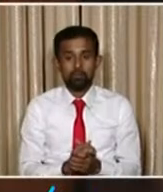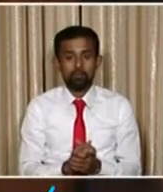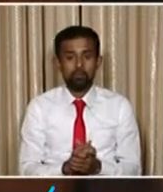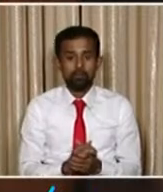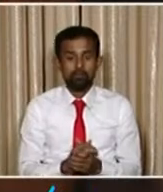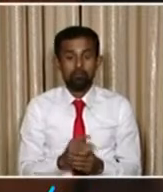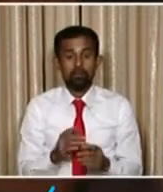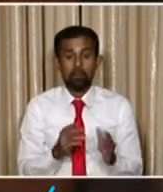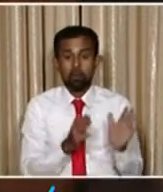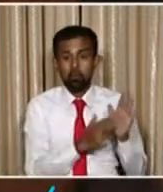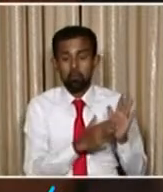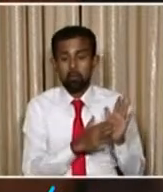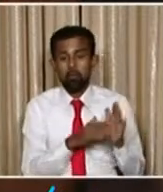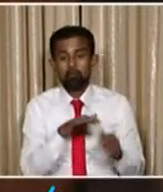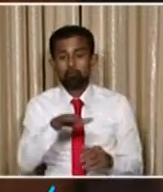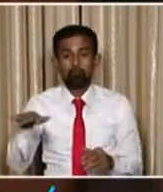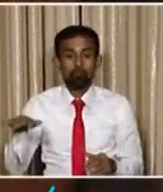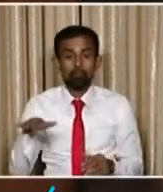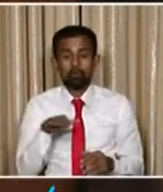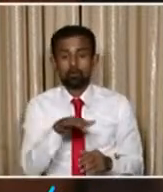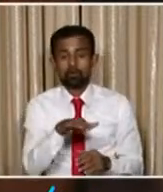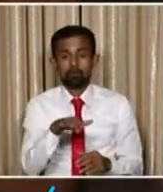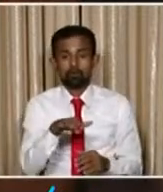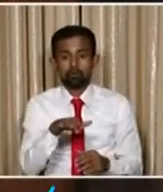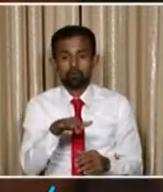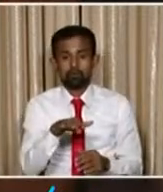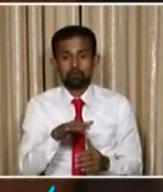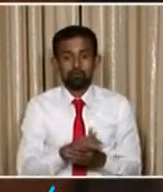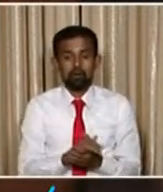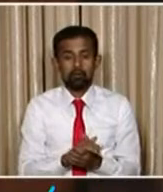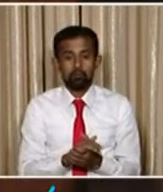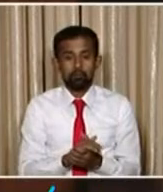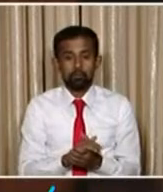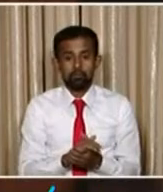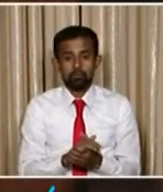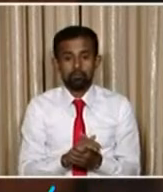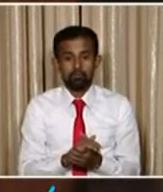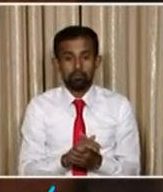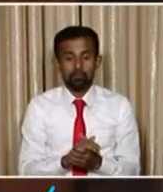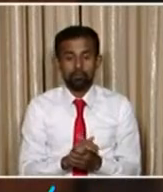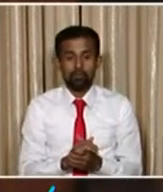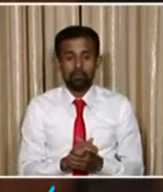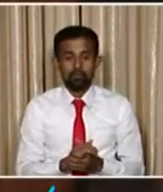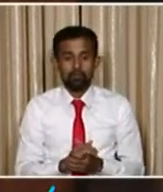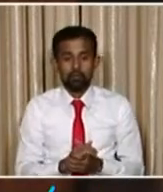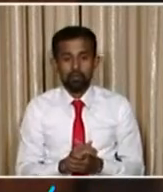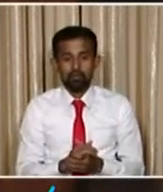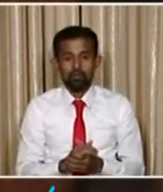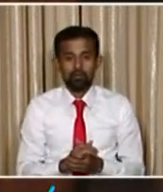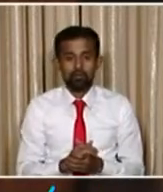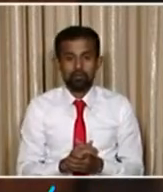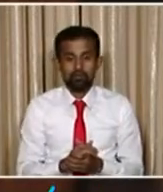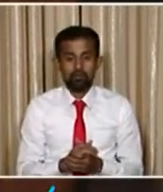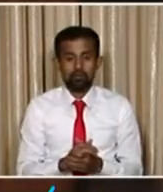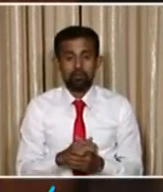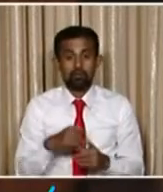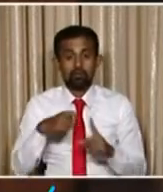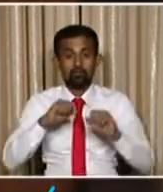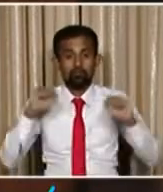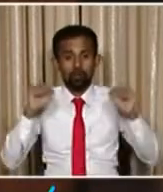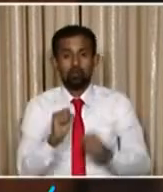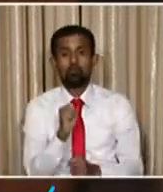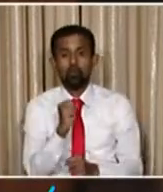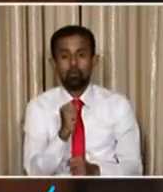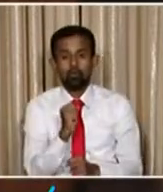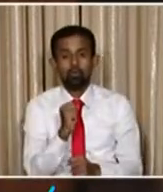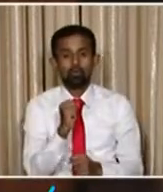பிரதேசத்திலே பண்ணையாளர்கள் தொடர்ச்சியாக ஆர்ப்பாட்டத்தில் ஈடுபடுறார்கள். இந்த பண்ணையாளர் எதுக்காக ஆர்ப்பாட்டத்தில் ஈடுபடுறார்கள் என்று சொன்னால் தங்களுடைய